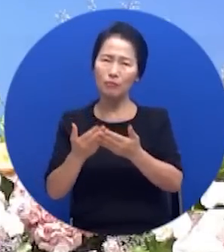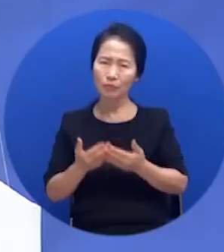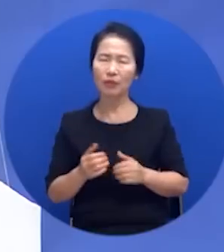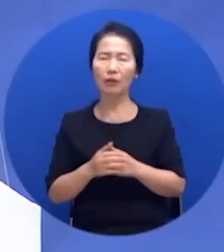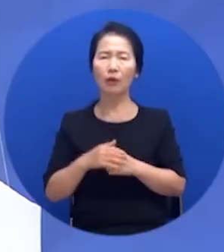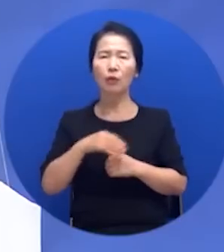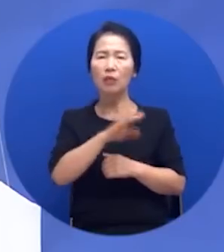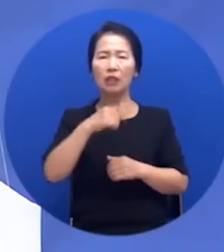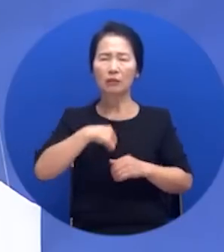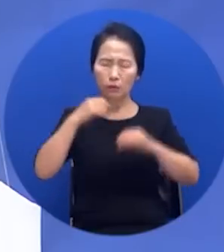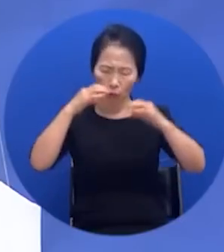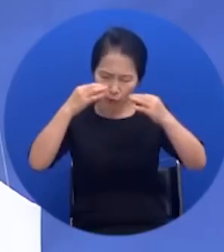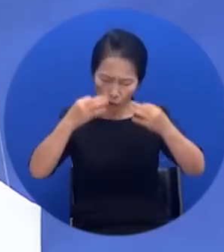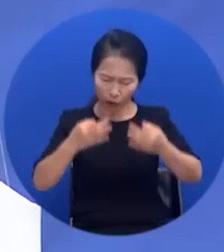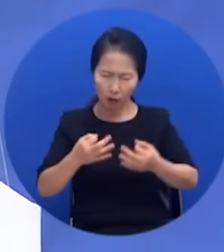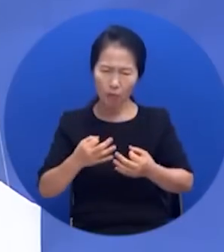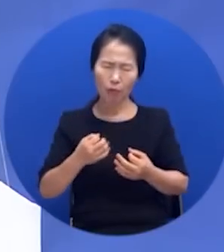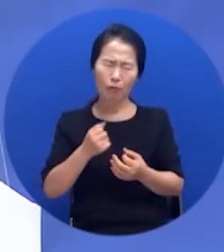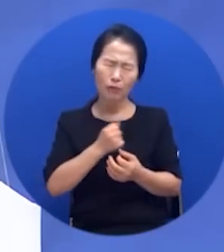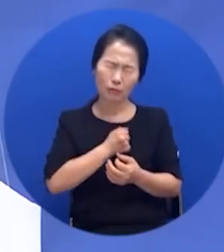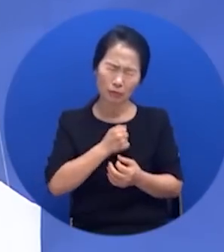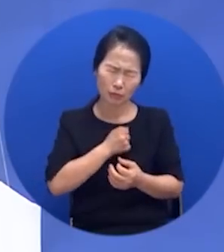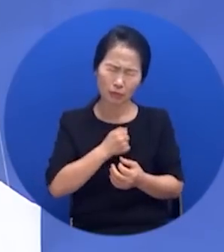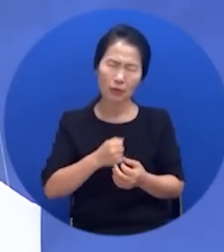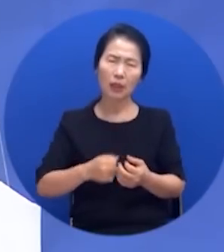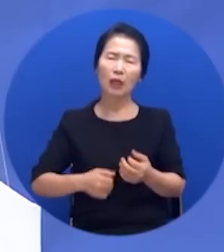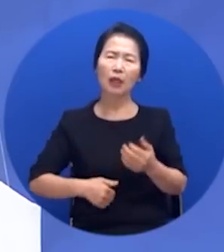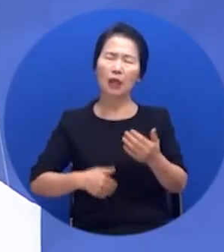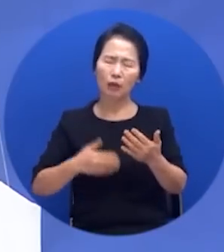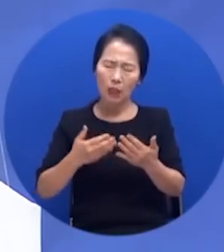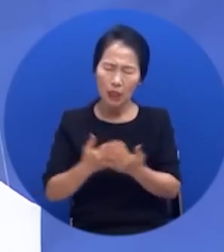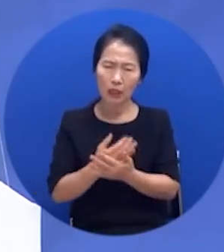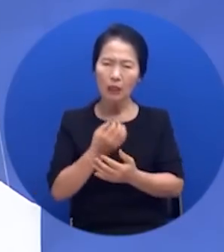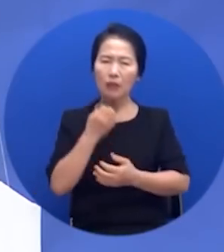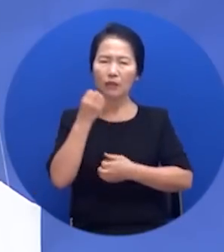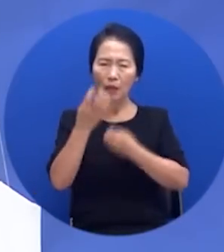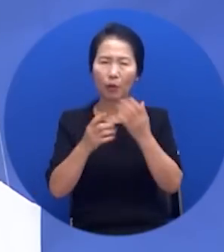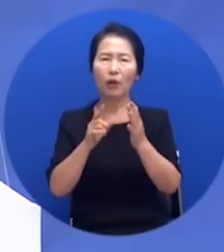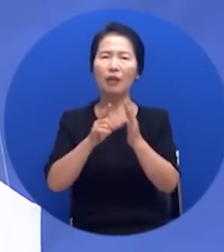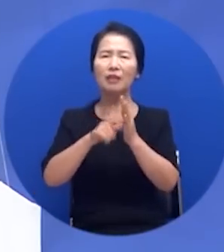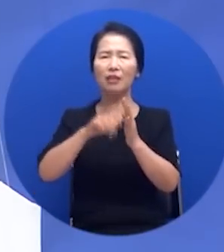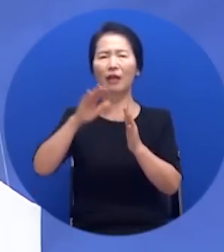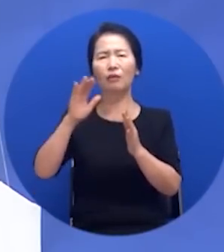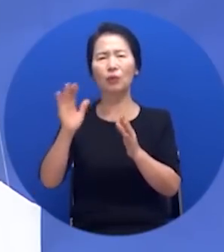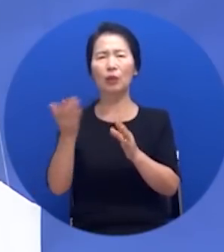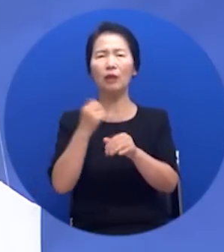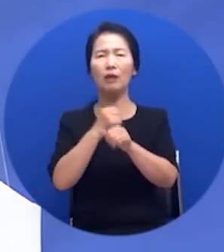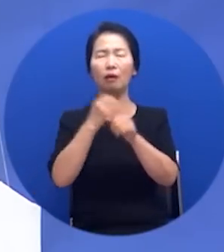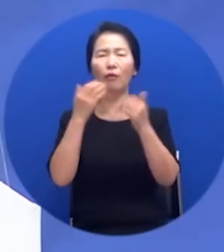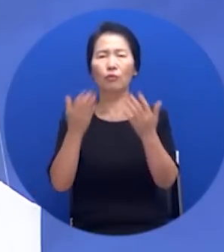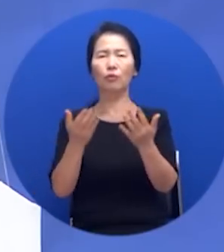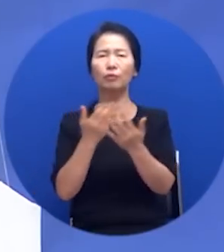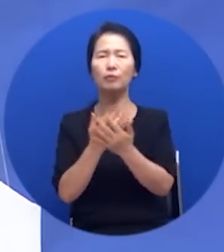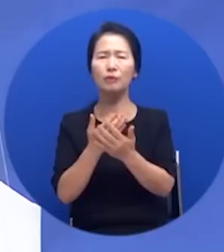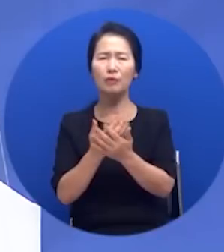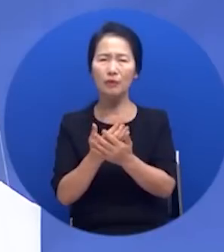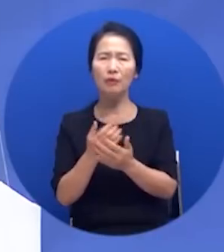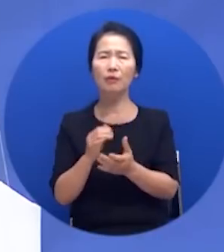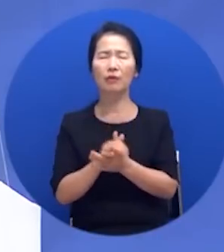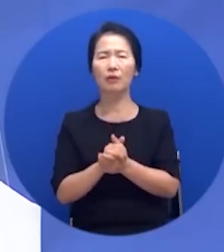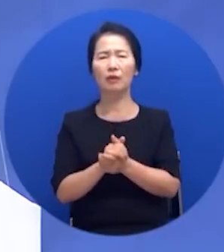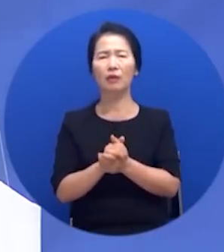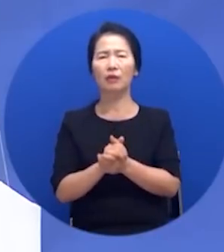스스로를 되돌아보고 통회하며 자복하는 이 시간 되게 하여 주시옵소서. 앞세운